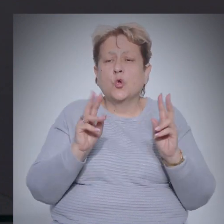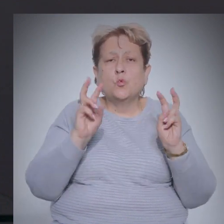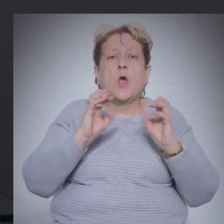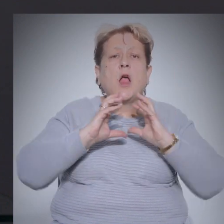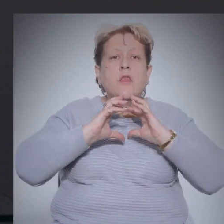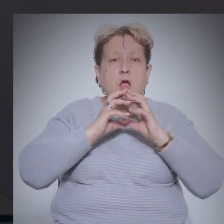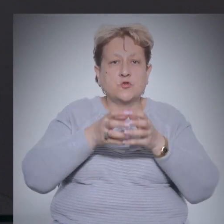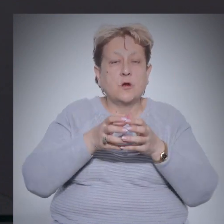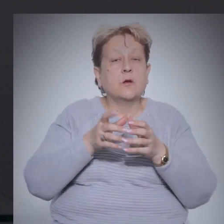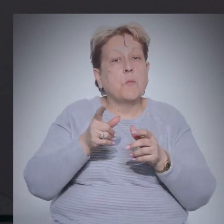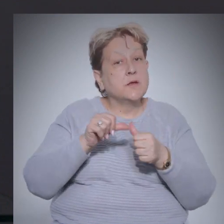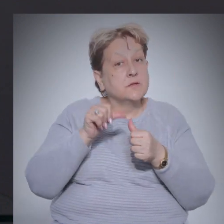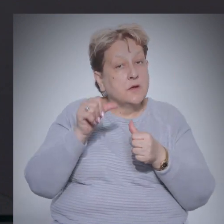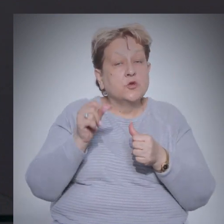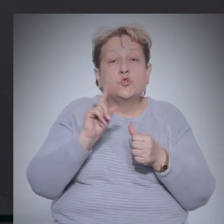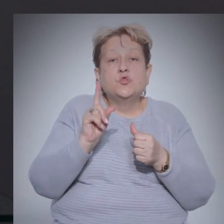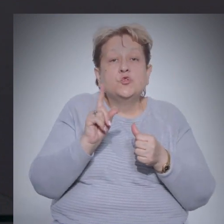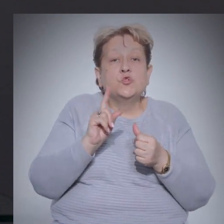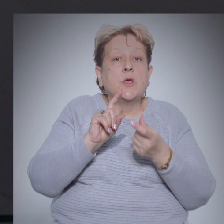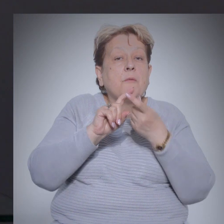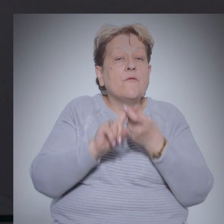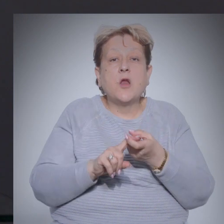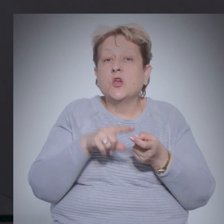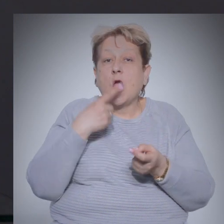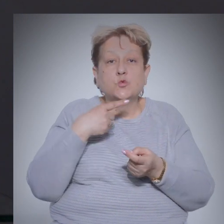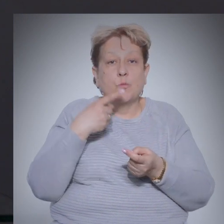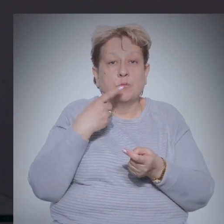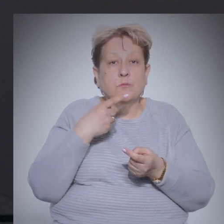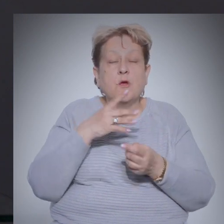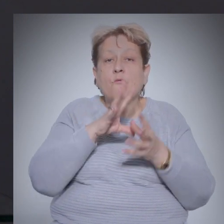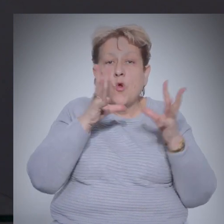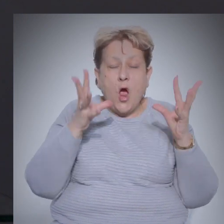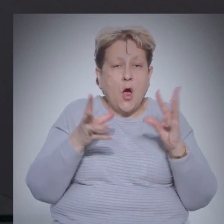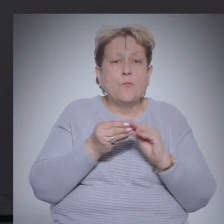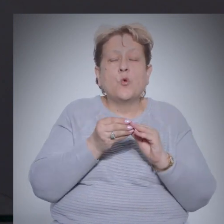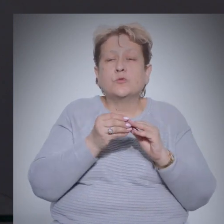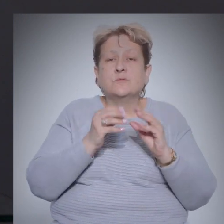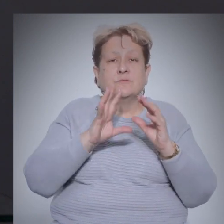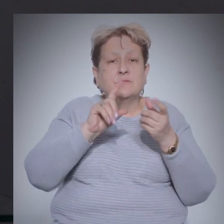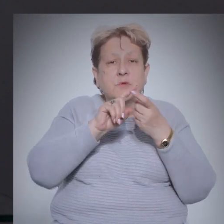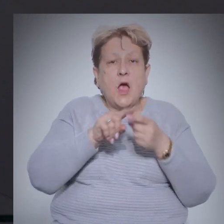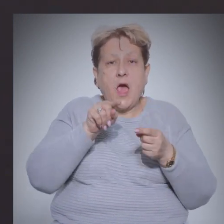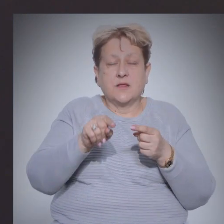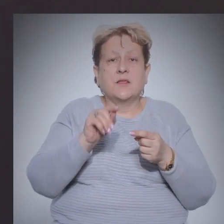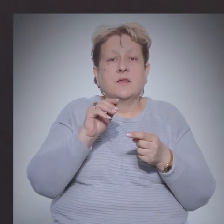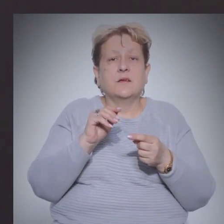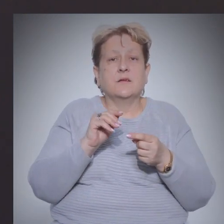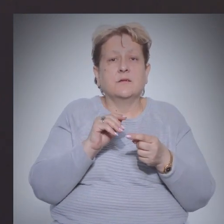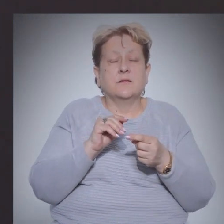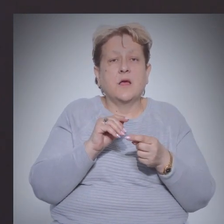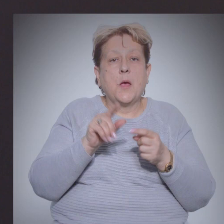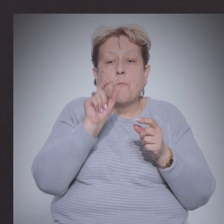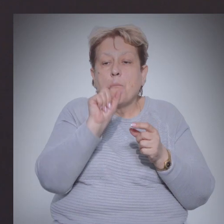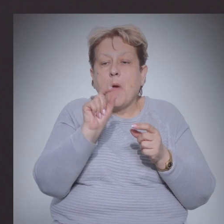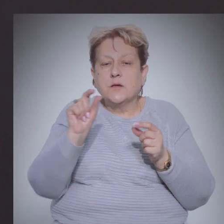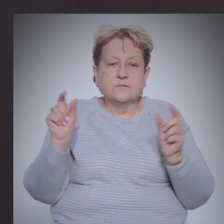ամբողջ նյութական աշխարը, բայց դրանք ինչի իմ ամրենք ասում, որ ամբողջ նյութական աշխարն է բաղկացած այդ